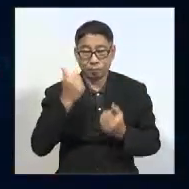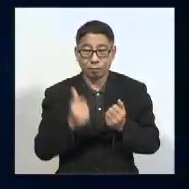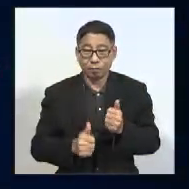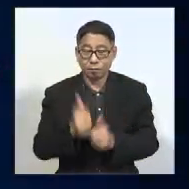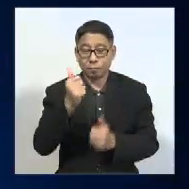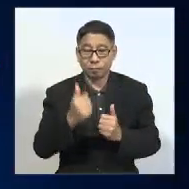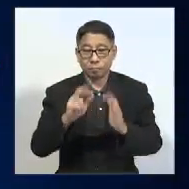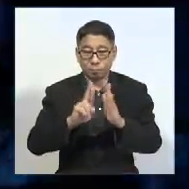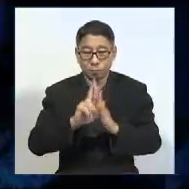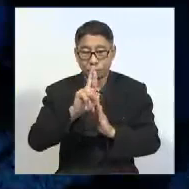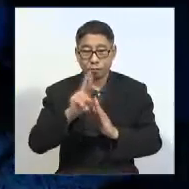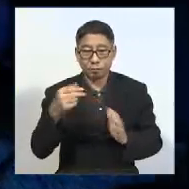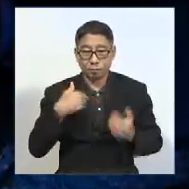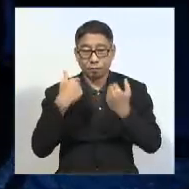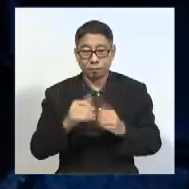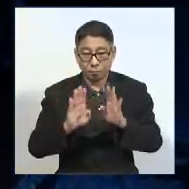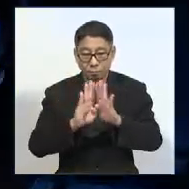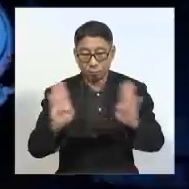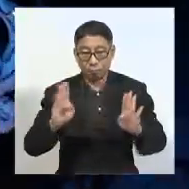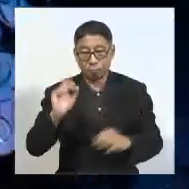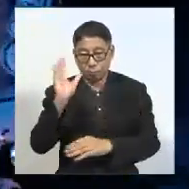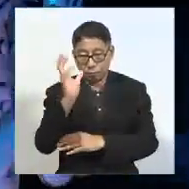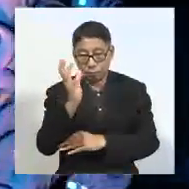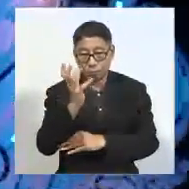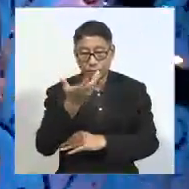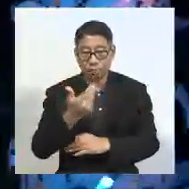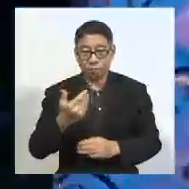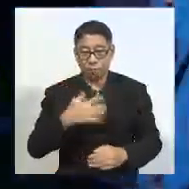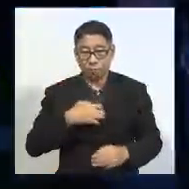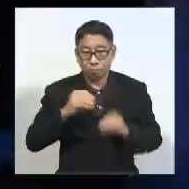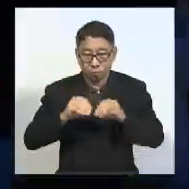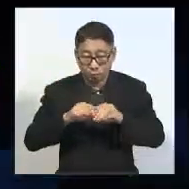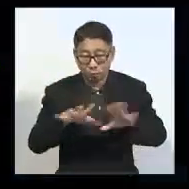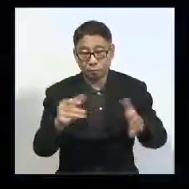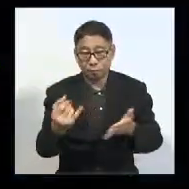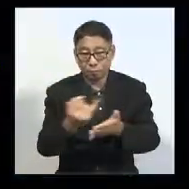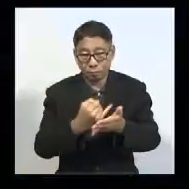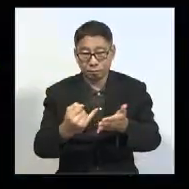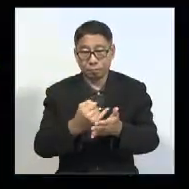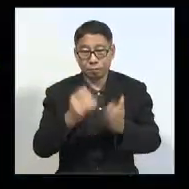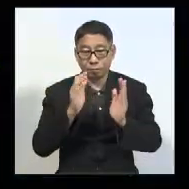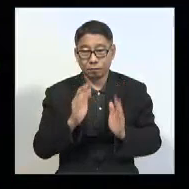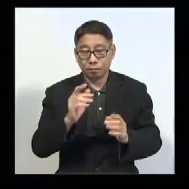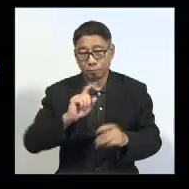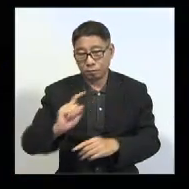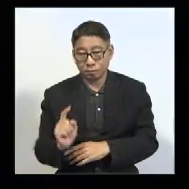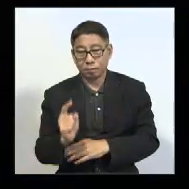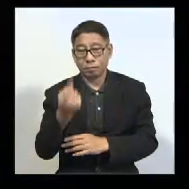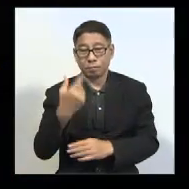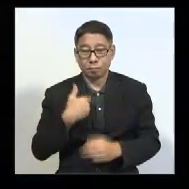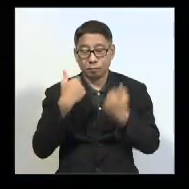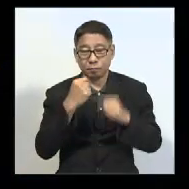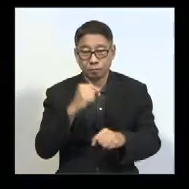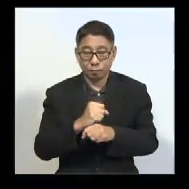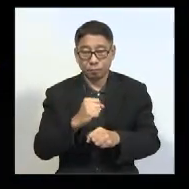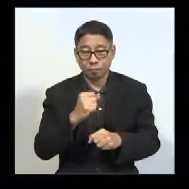ของจังหวัดเชียงรายค่ะถือเป็นการเปิดโลกทัศน์ที่ต้องการเผยแพร่งานศิลปะของศิลปินไทยในรูปแบบใหม่ที่สร้าง